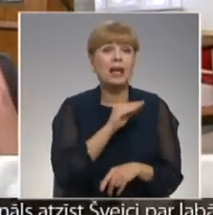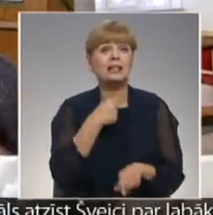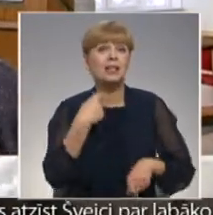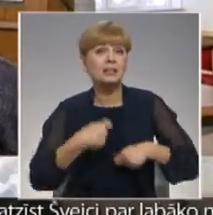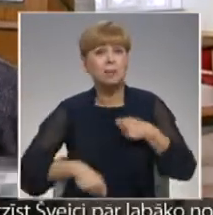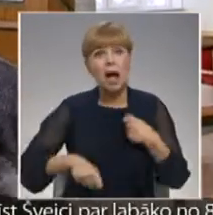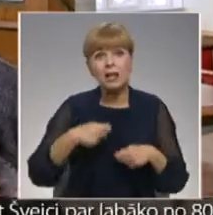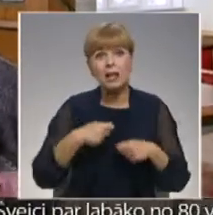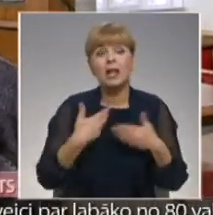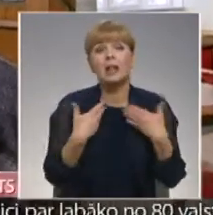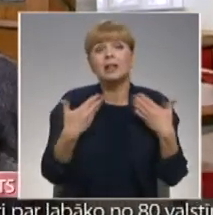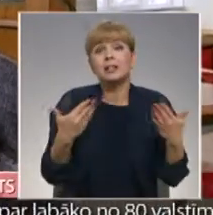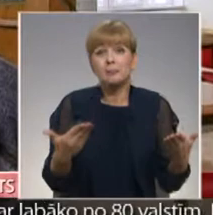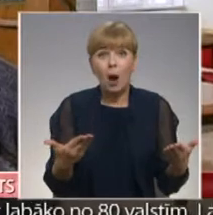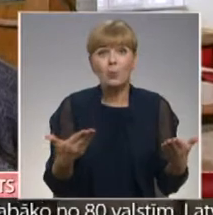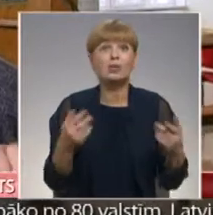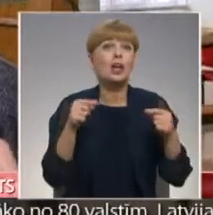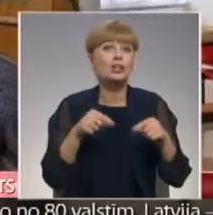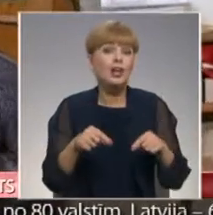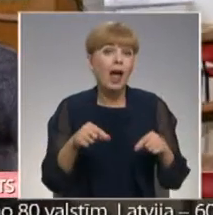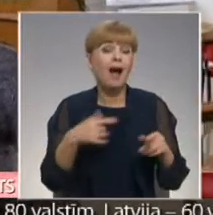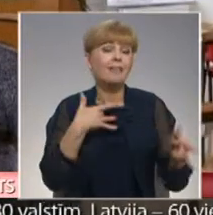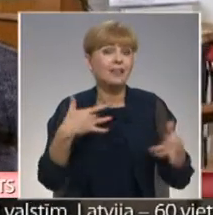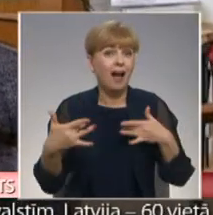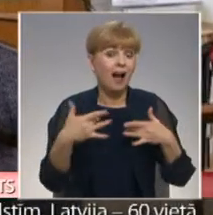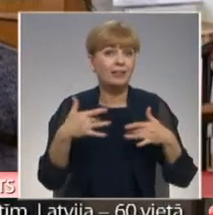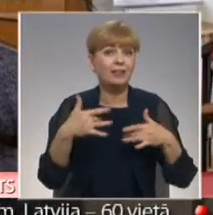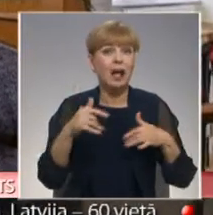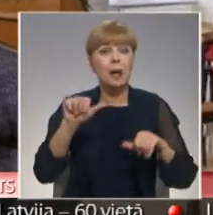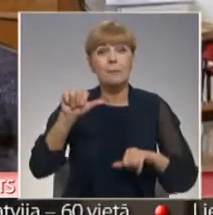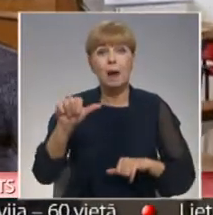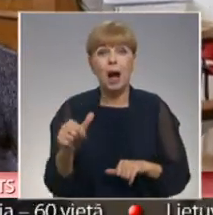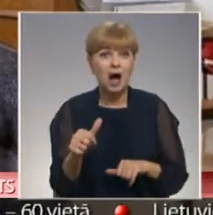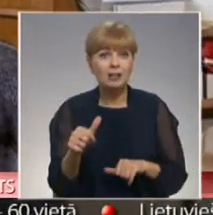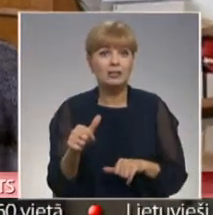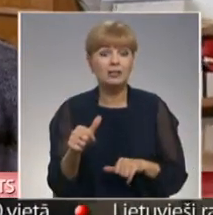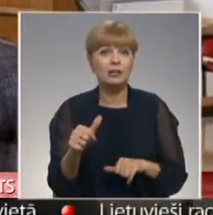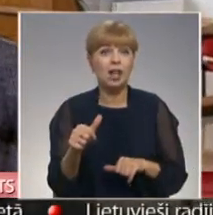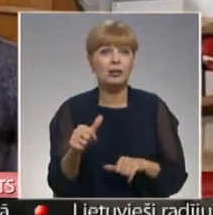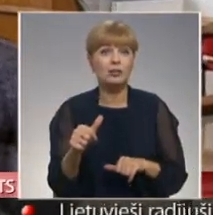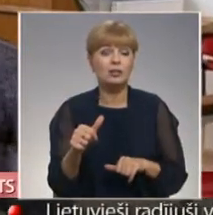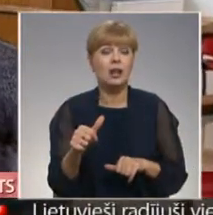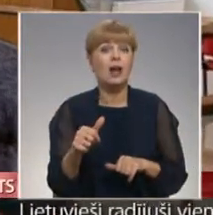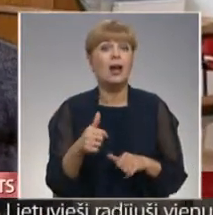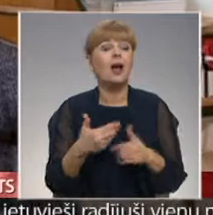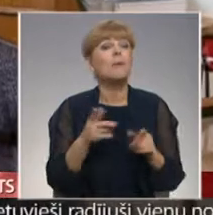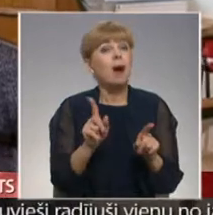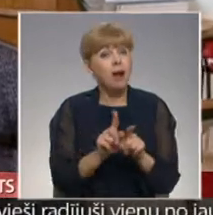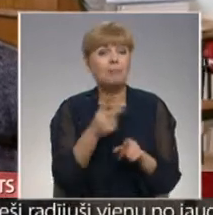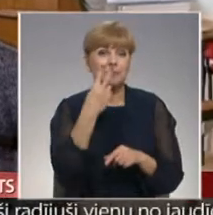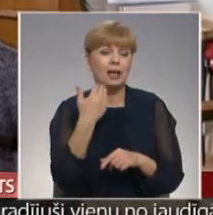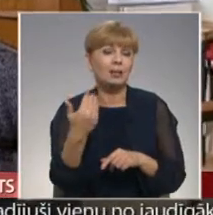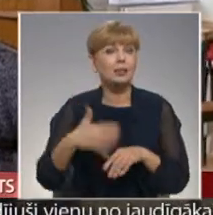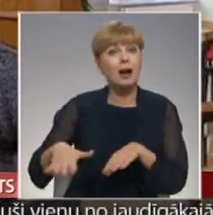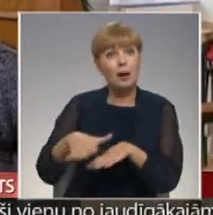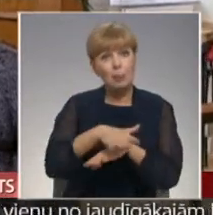izspēlēt, izpaust šajā teātrmākslā un, pierast pie publikas. Jā, arī pierast pie